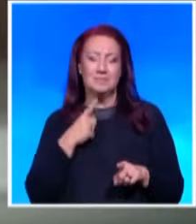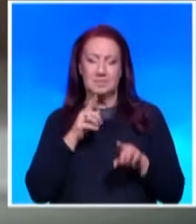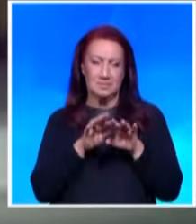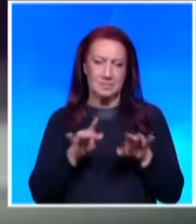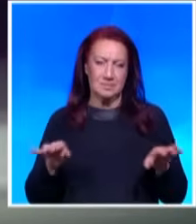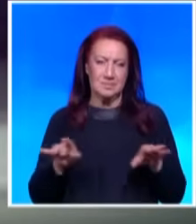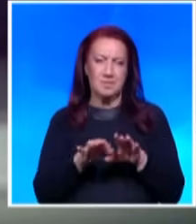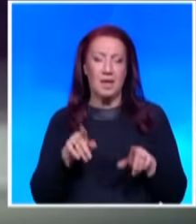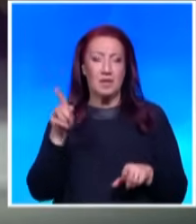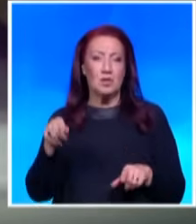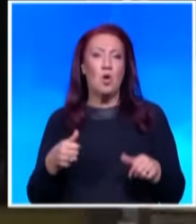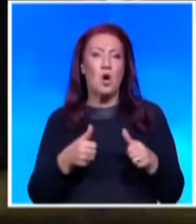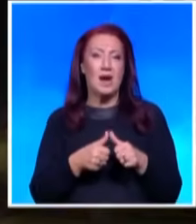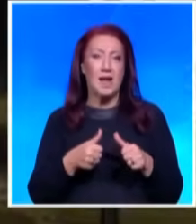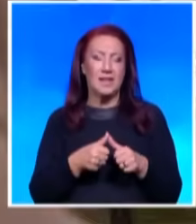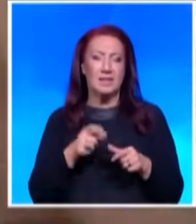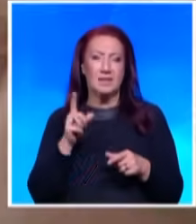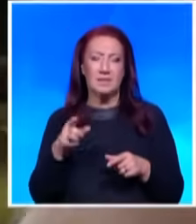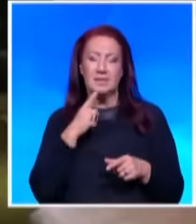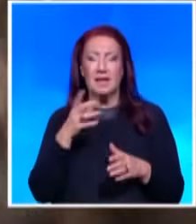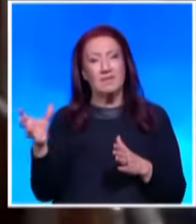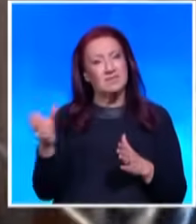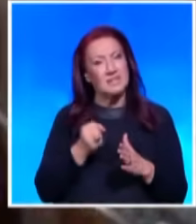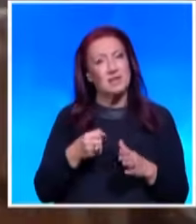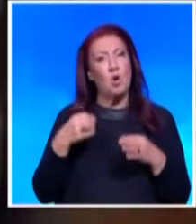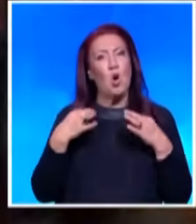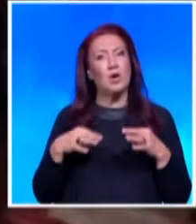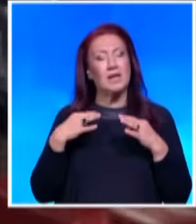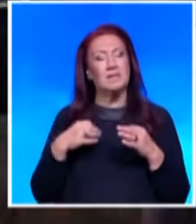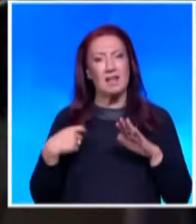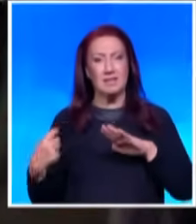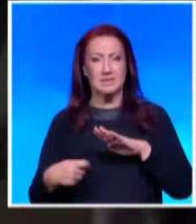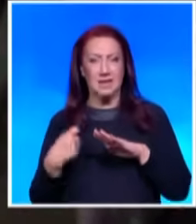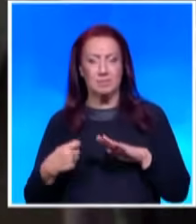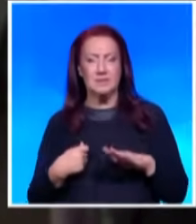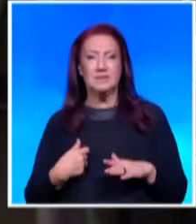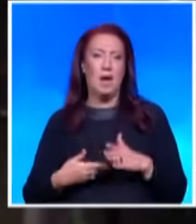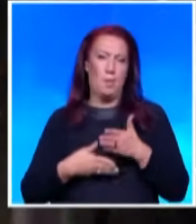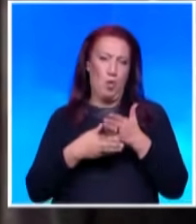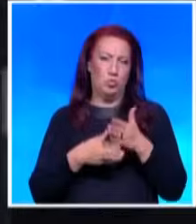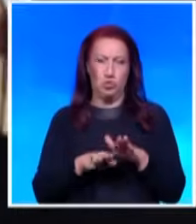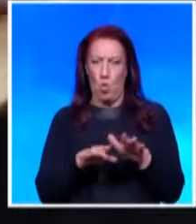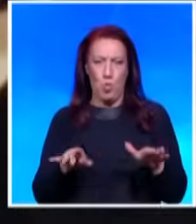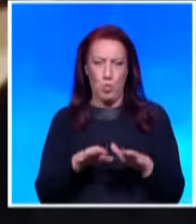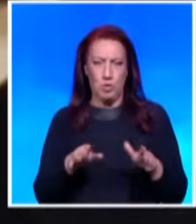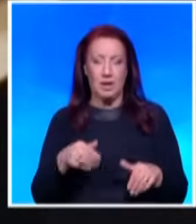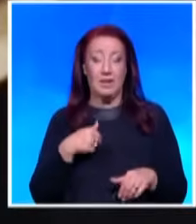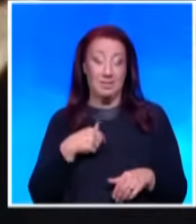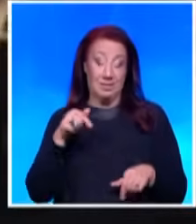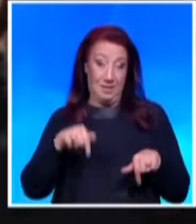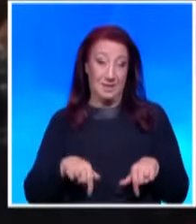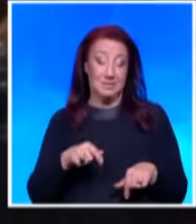акомпанимент на пиано от Ленън, извлечени от оригиналния запис с помощта на изкуствения интелект. Днес излезе и видеоклип към